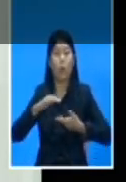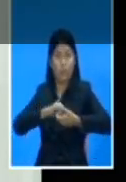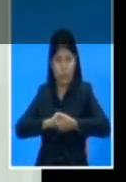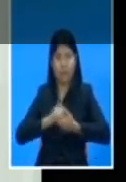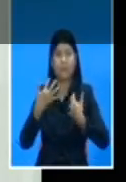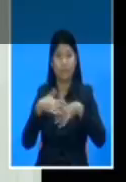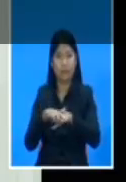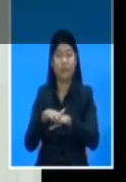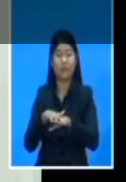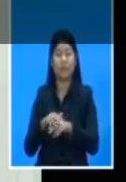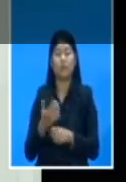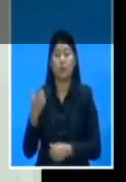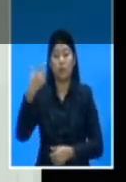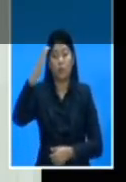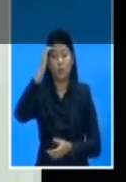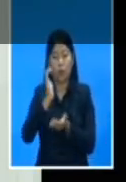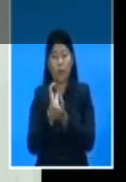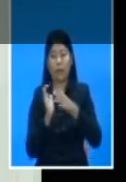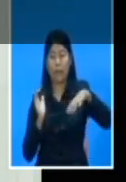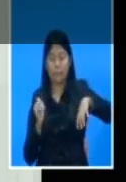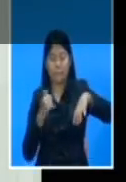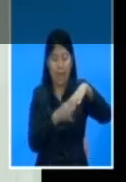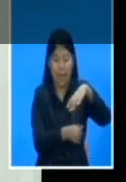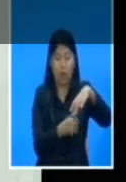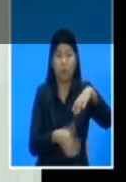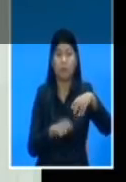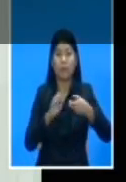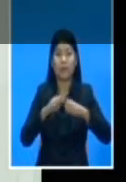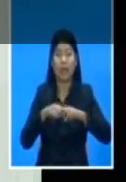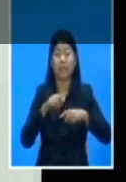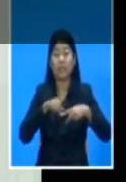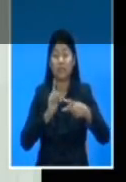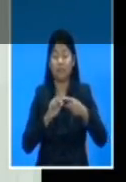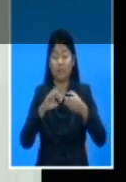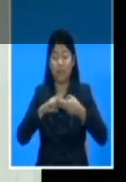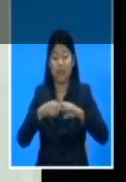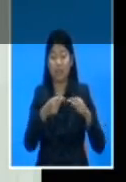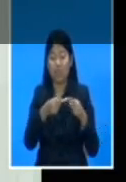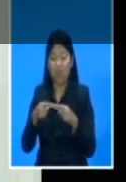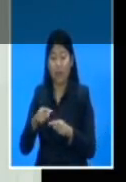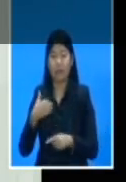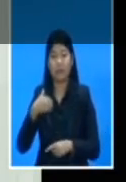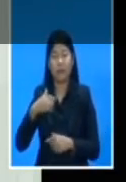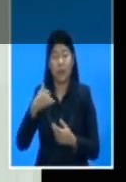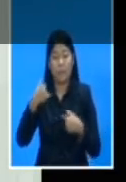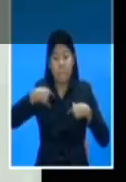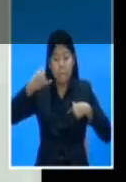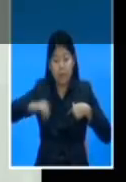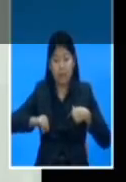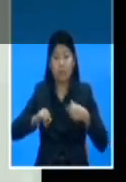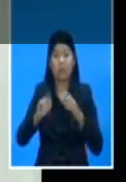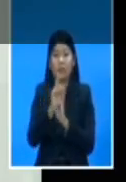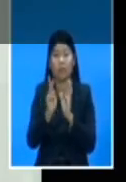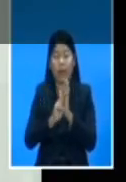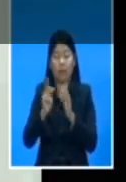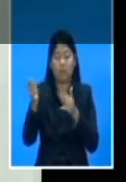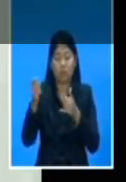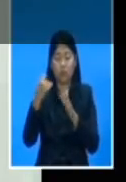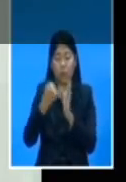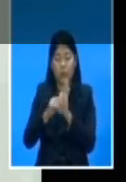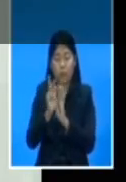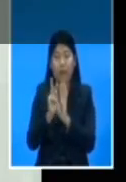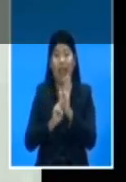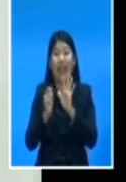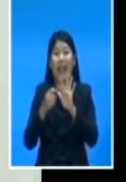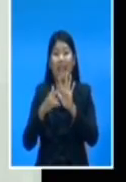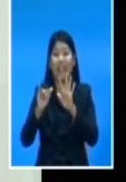ขึ้นไปบนโรงพักแล้วปัญหาต่อมาครับพอมีคดีอาญาก็เป็นเรื่องเจ้าหน้าที่ต้องดำเนินการ